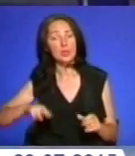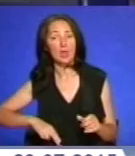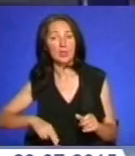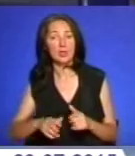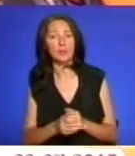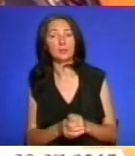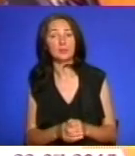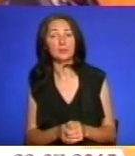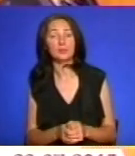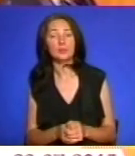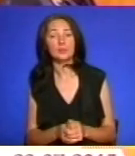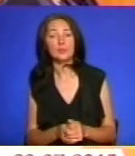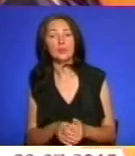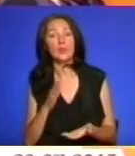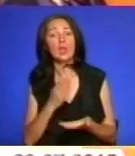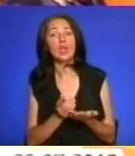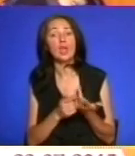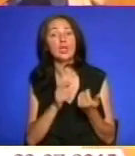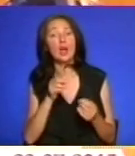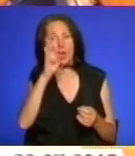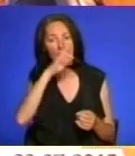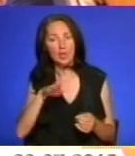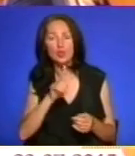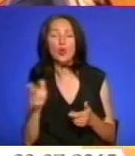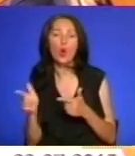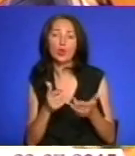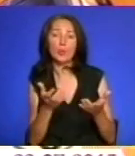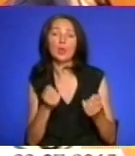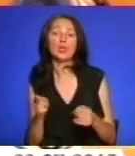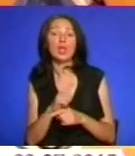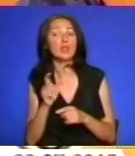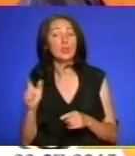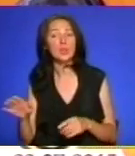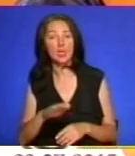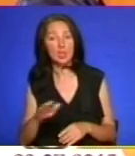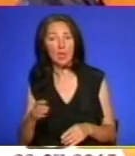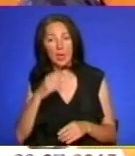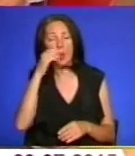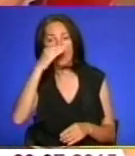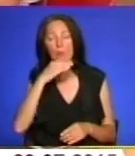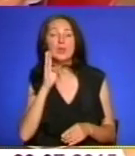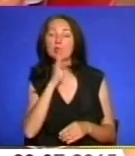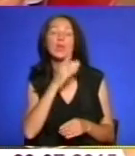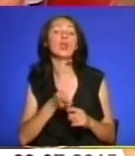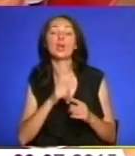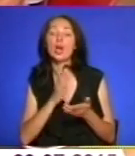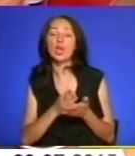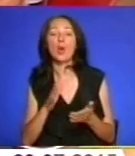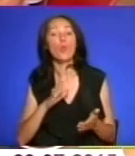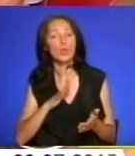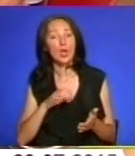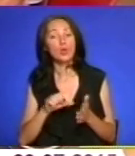далі. Є кілька країн, що готові прийняти тернопільських дітей, батьки яких є або були учасниками